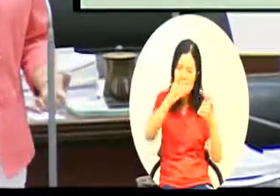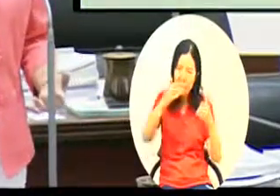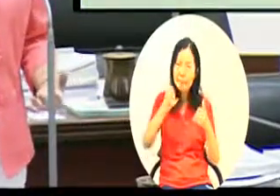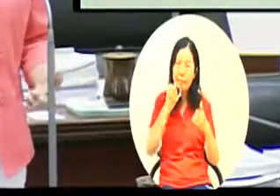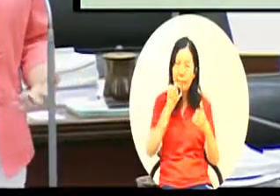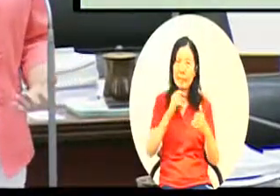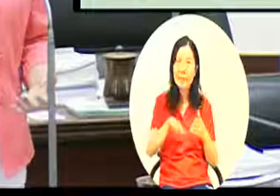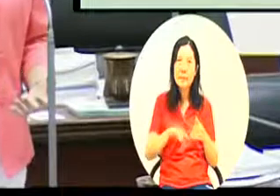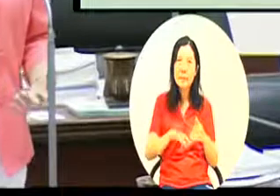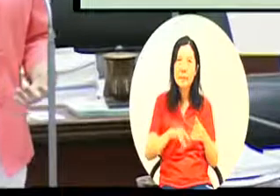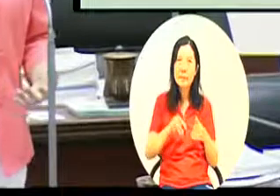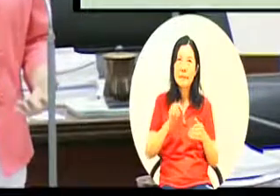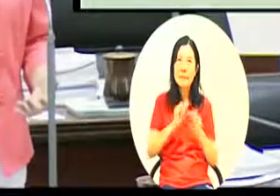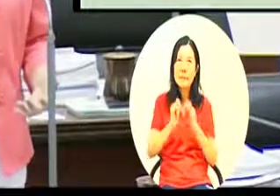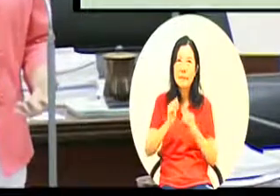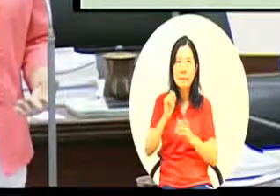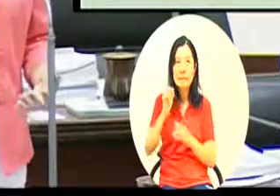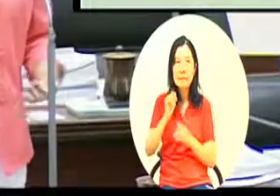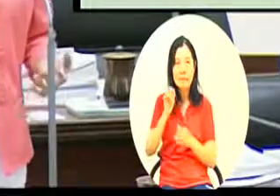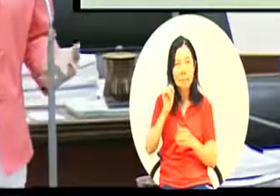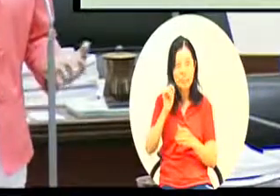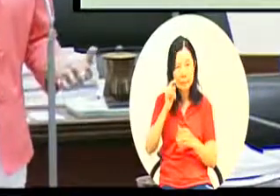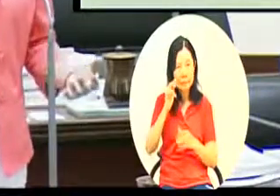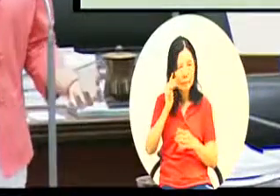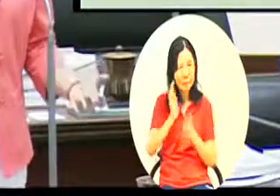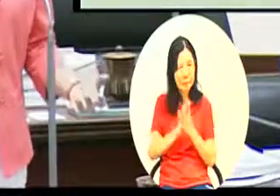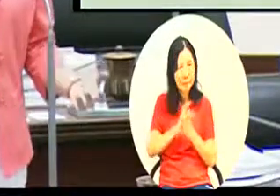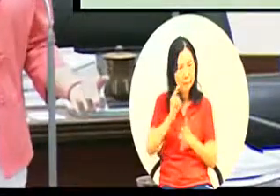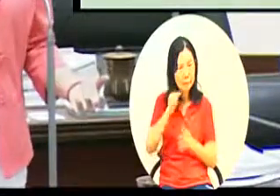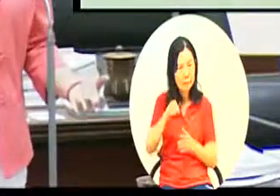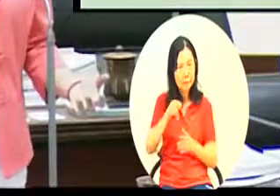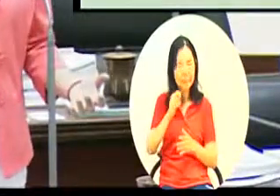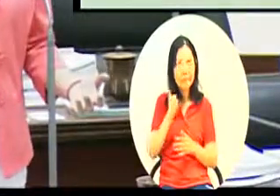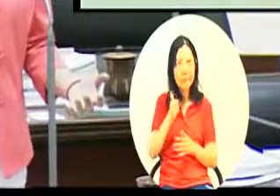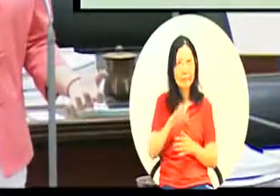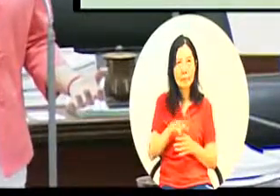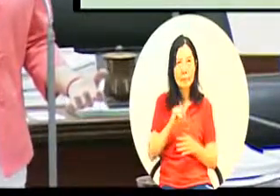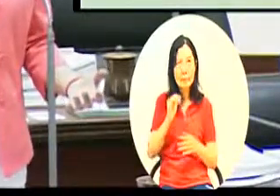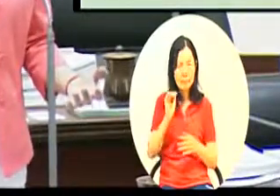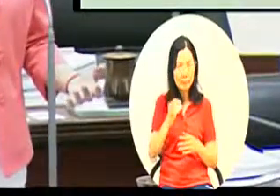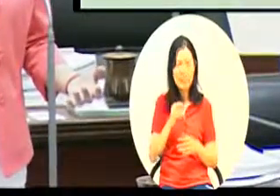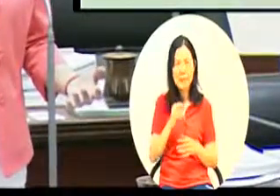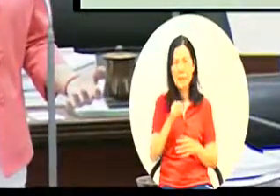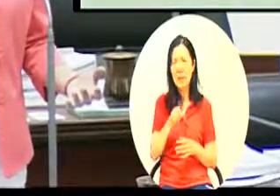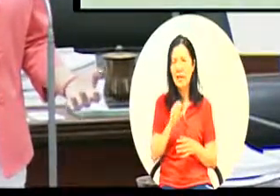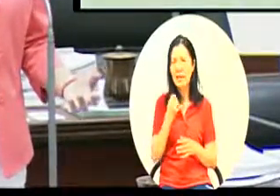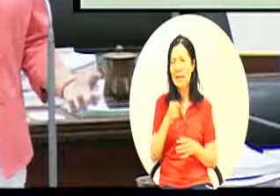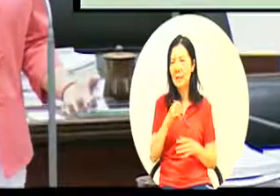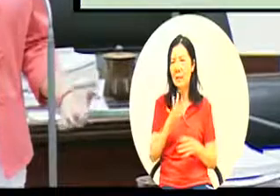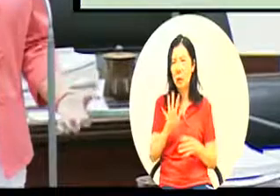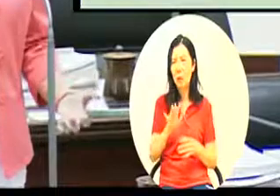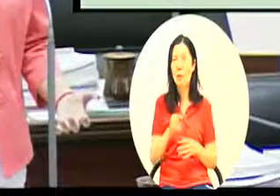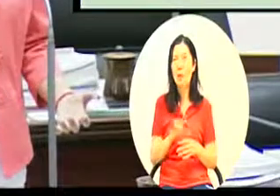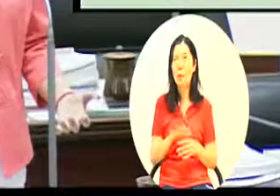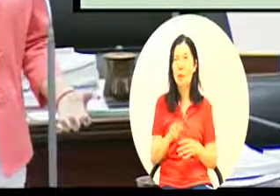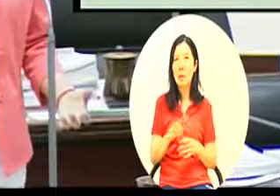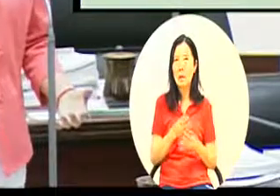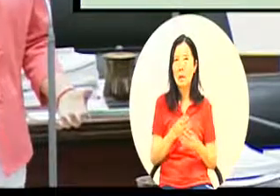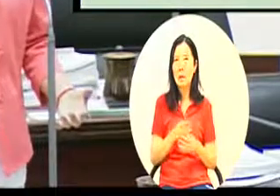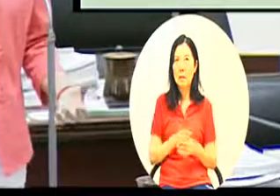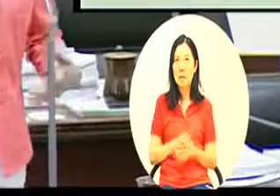我们市民的肯定，但是呢，也是有嫌的啦。现在我们很多陈情案真的是